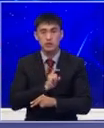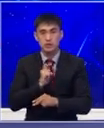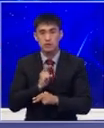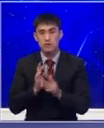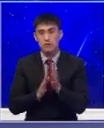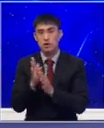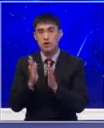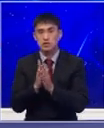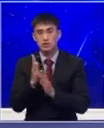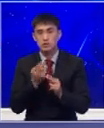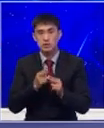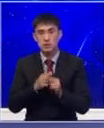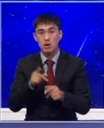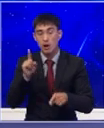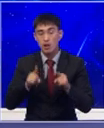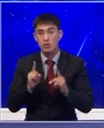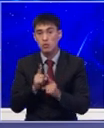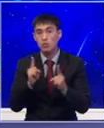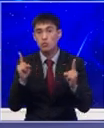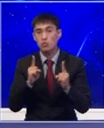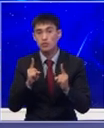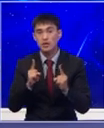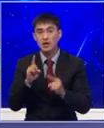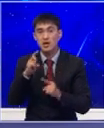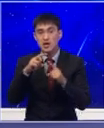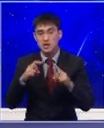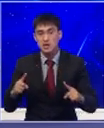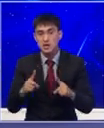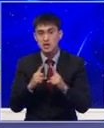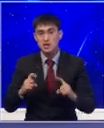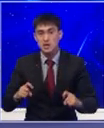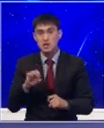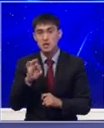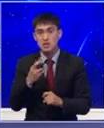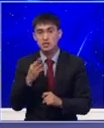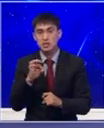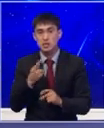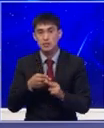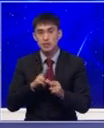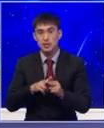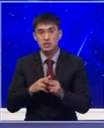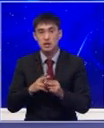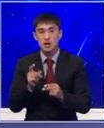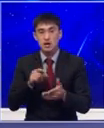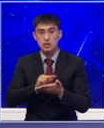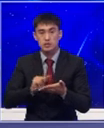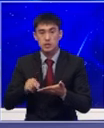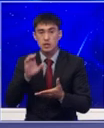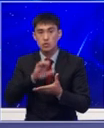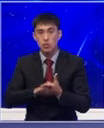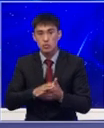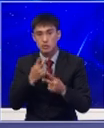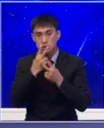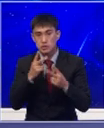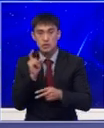выращивают один из самых редких и крупных видов ели ширинка Наш корреспондент посетил Лесное хозяйство и ознакомился